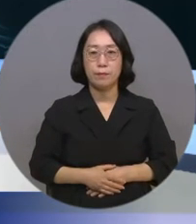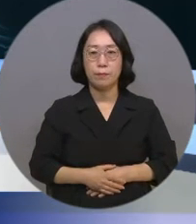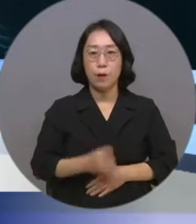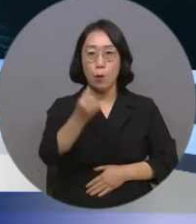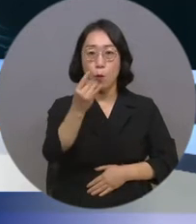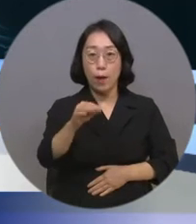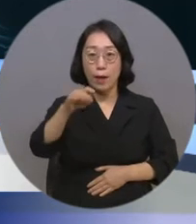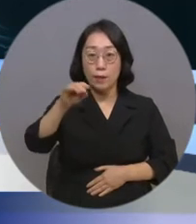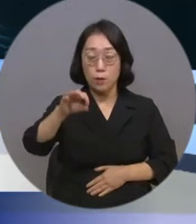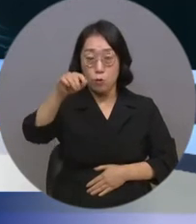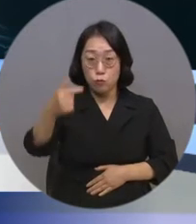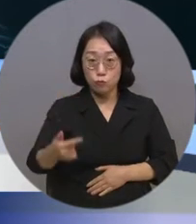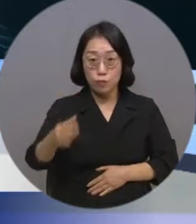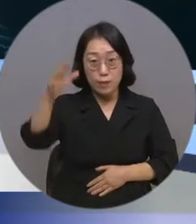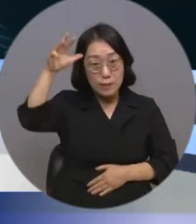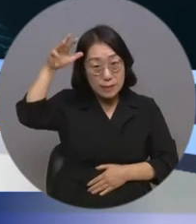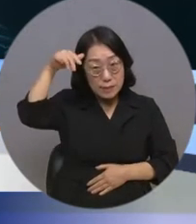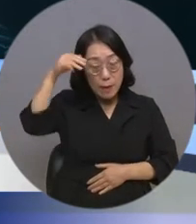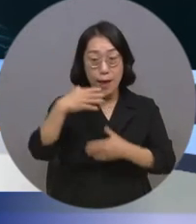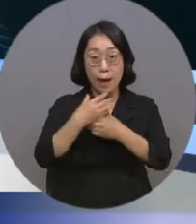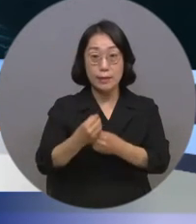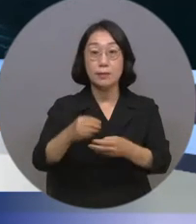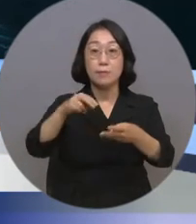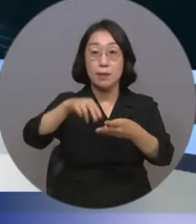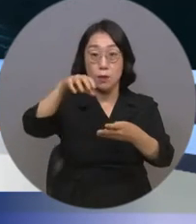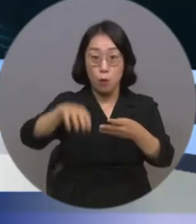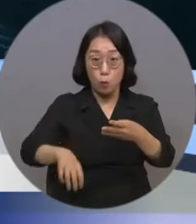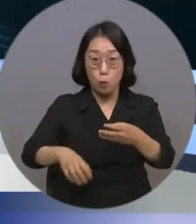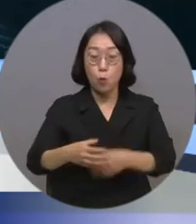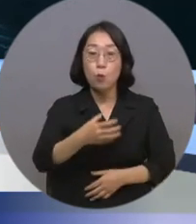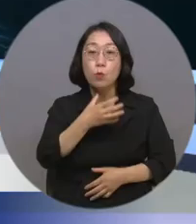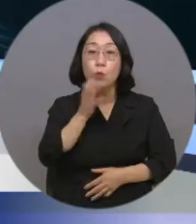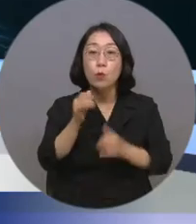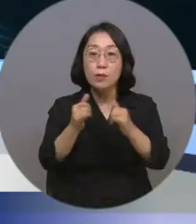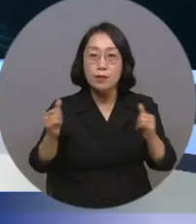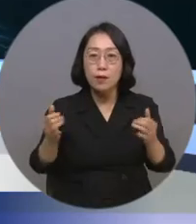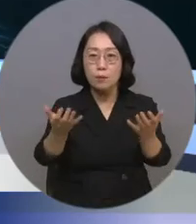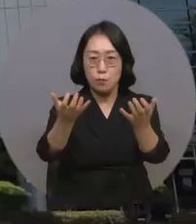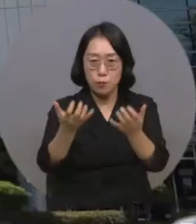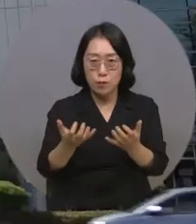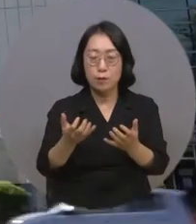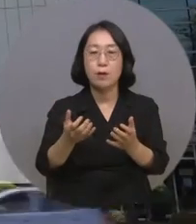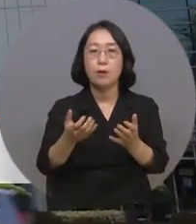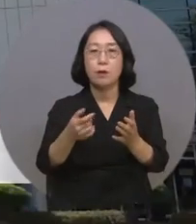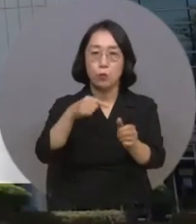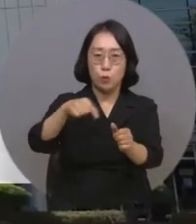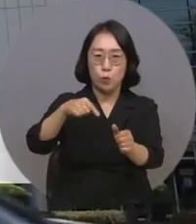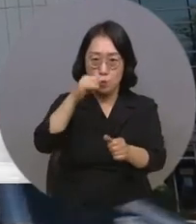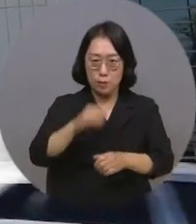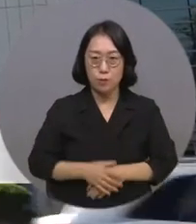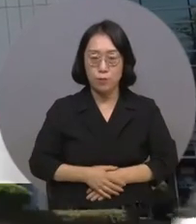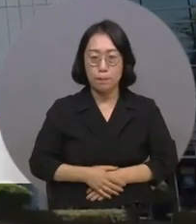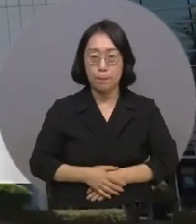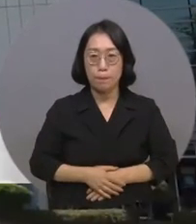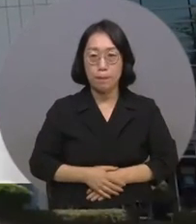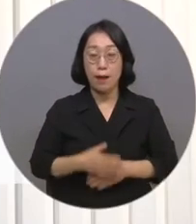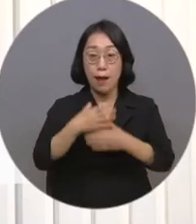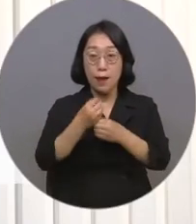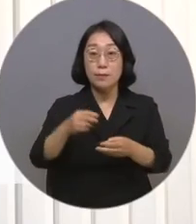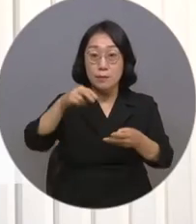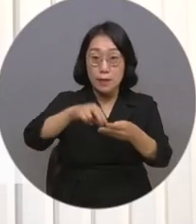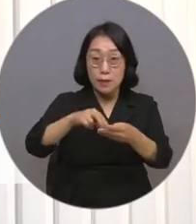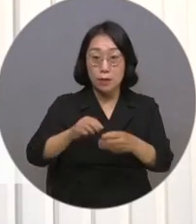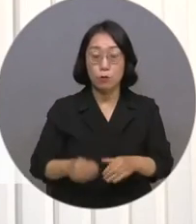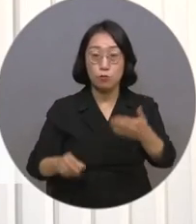강원도 횡성군 치매안심센터에서도 치매 노인을 위한 시간을 가졌습니다 횡성군 침해안심센터는 지난달